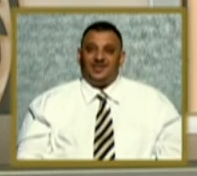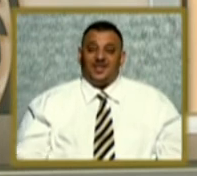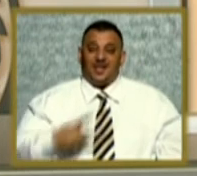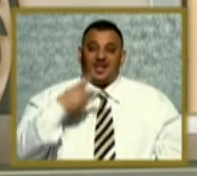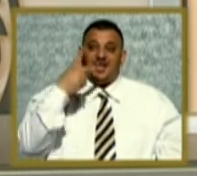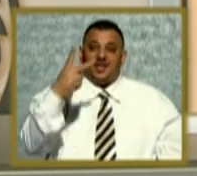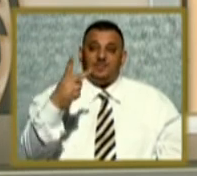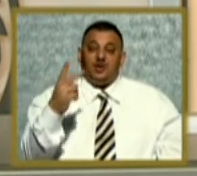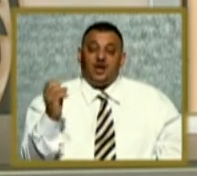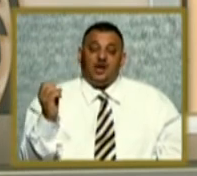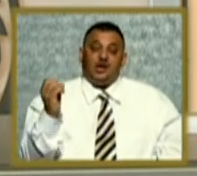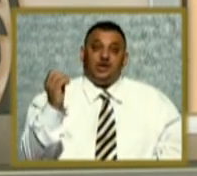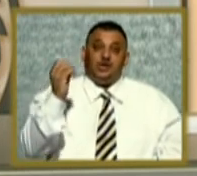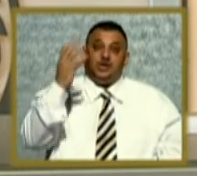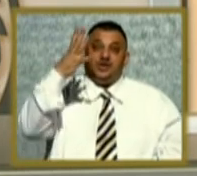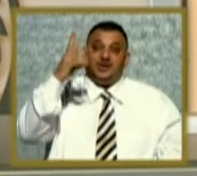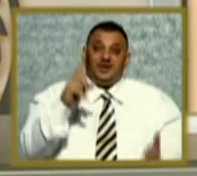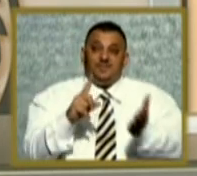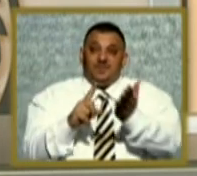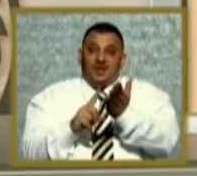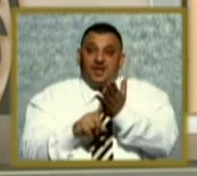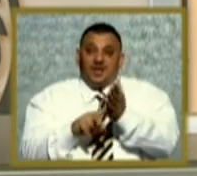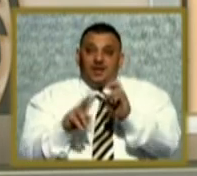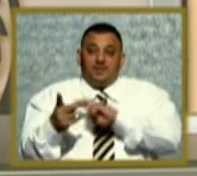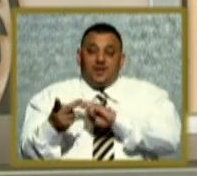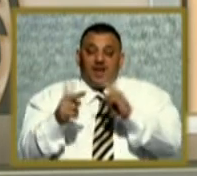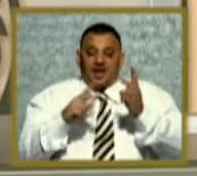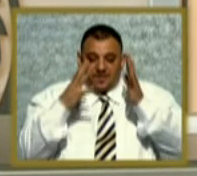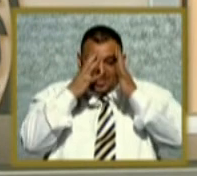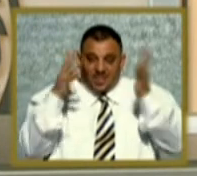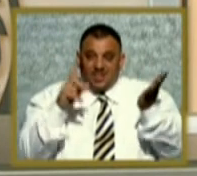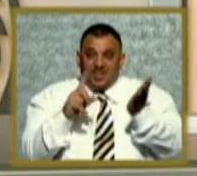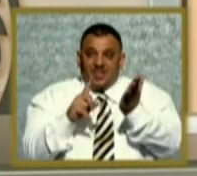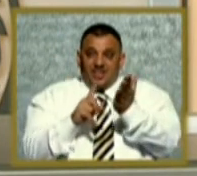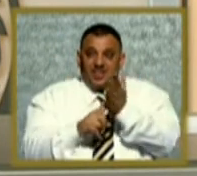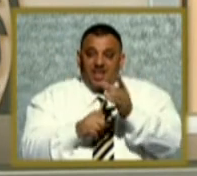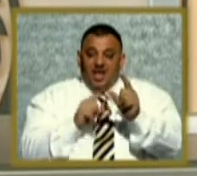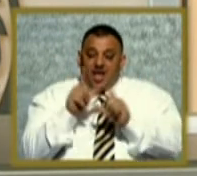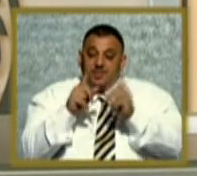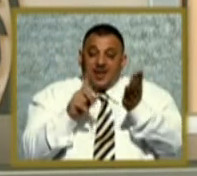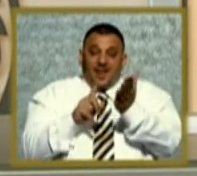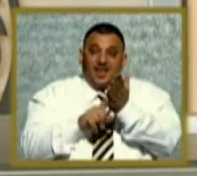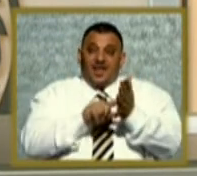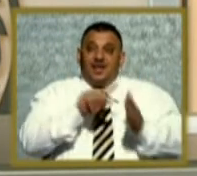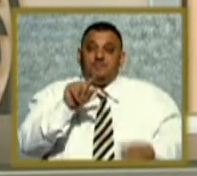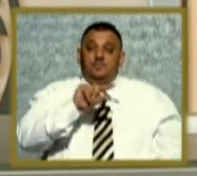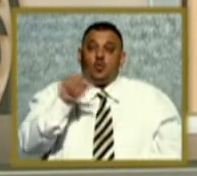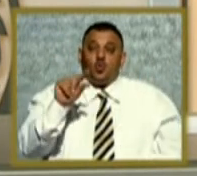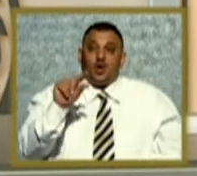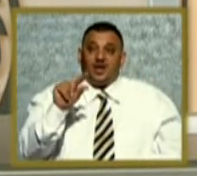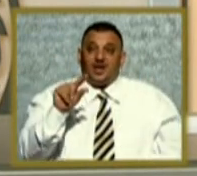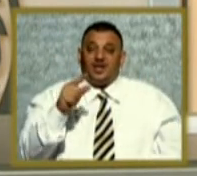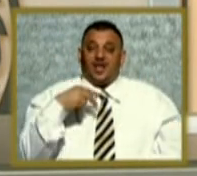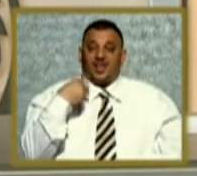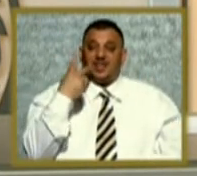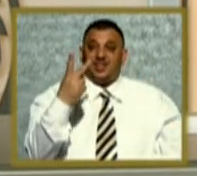ركعتي الإشراق. هل هي ركعتي الضحى أم لا؟ هذا خلاف طويل بين العلماء. من يصحح الحديث يقول لا، هذه